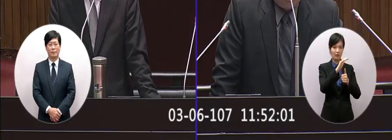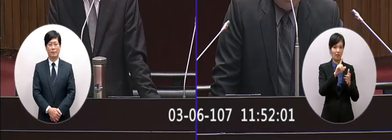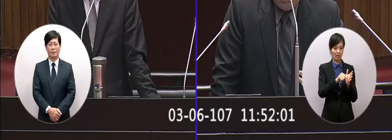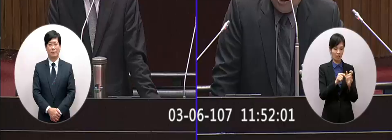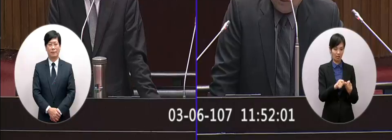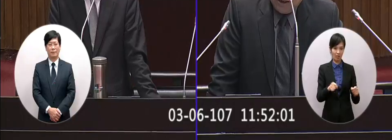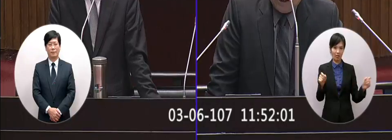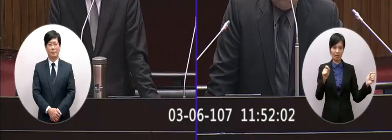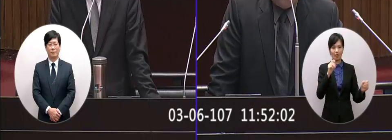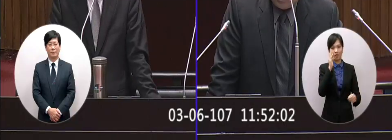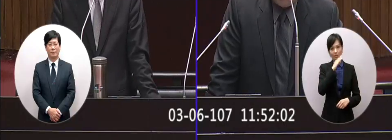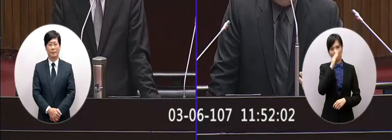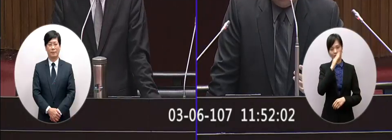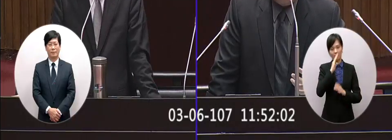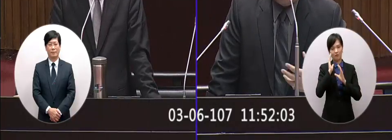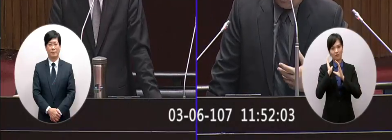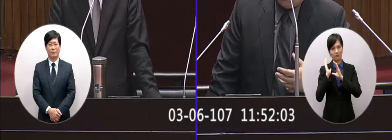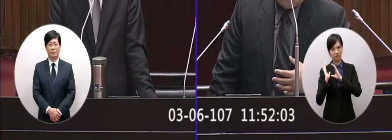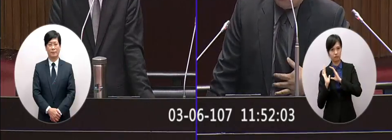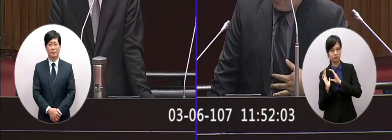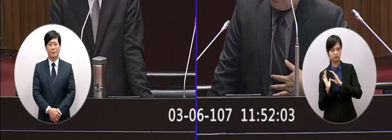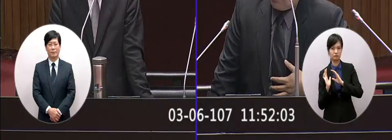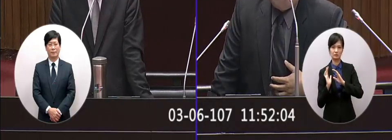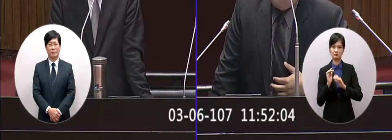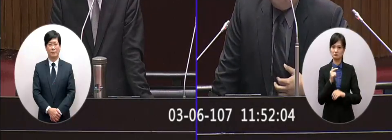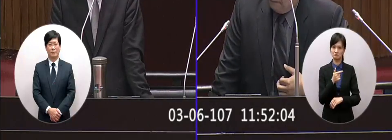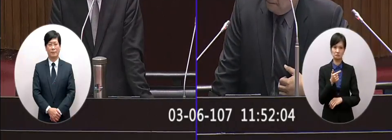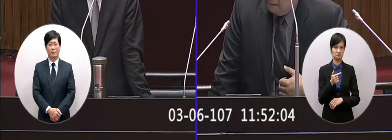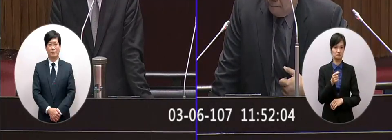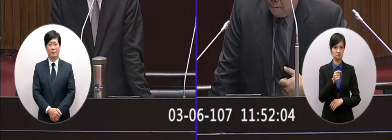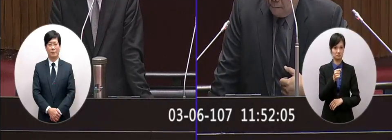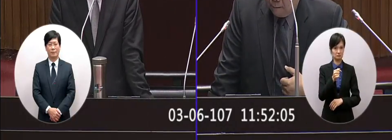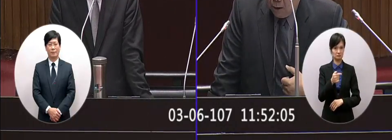后的话，也不堪他的相关的照顾。我们下一张。